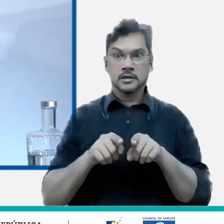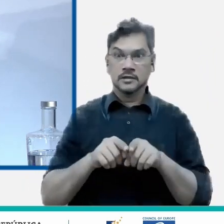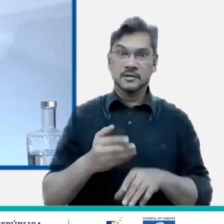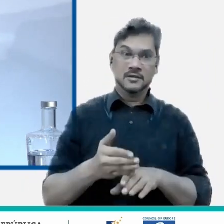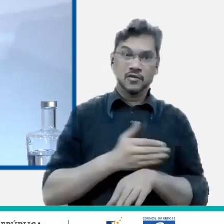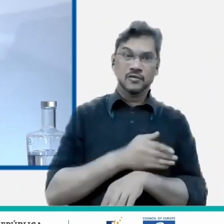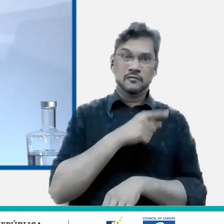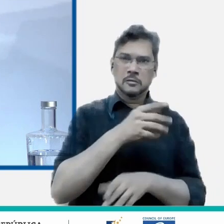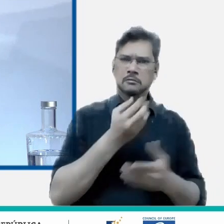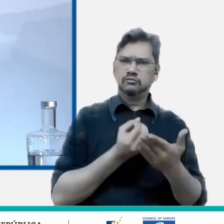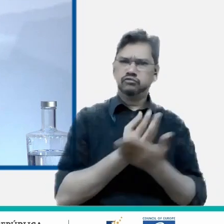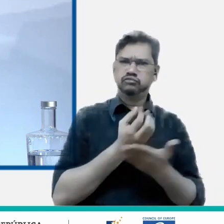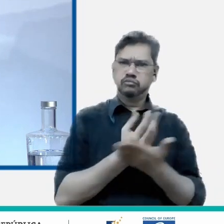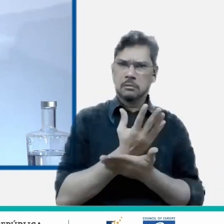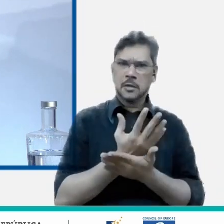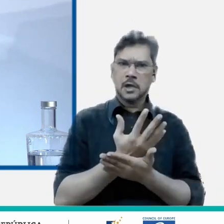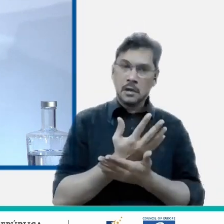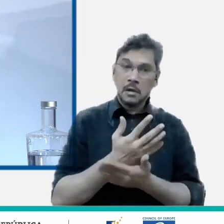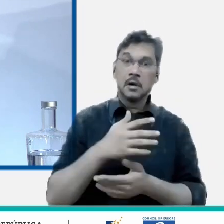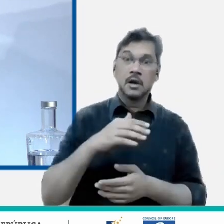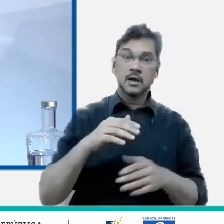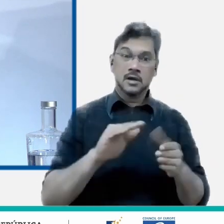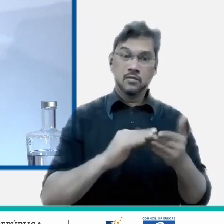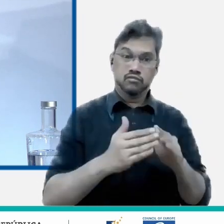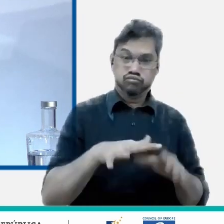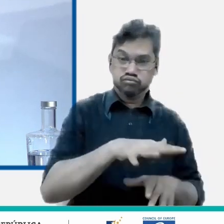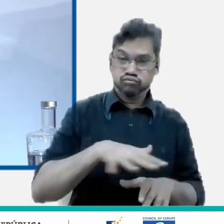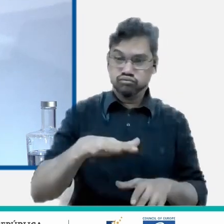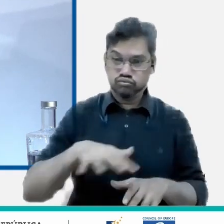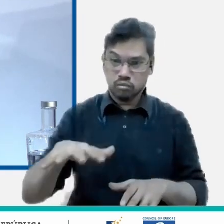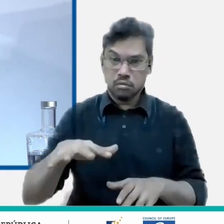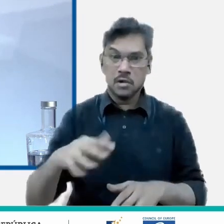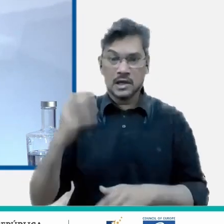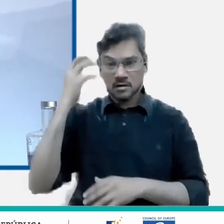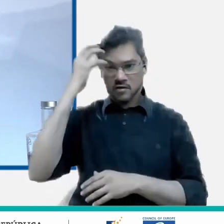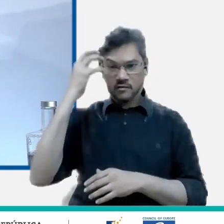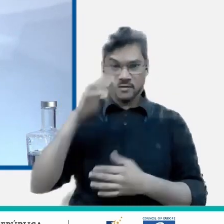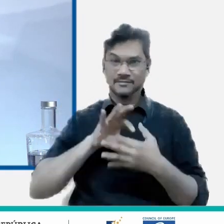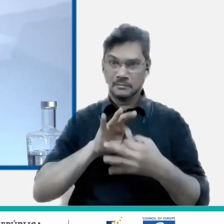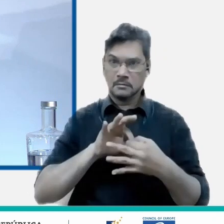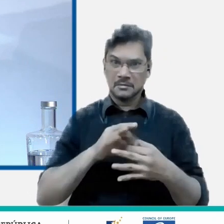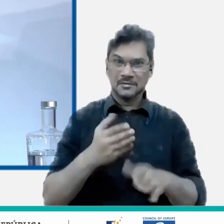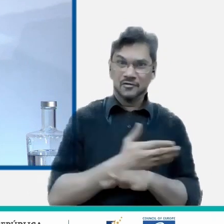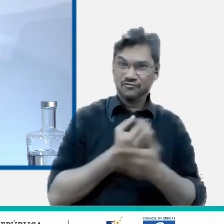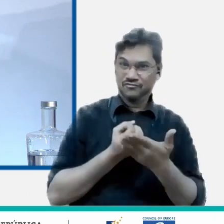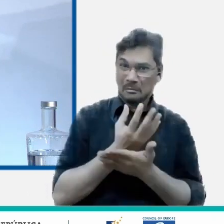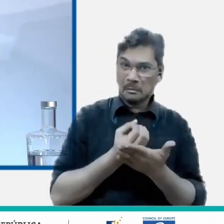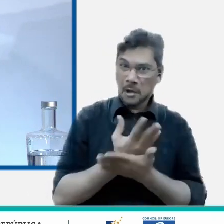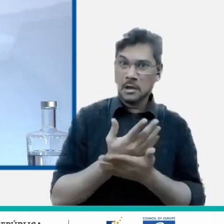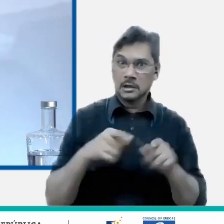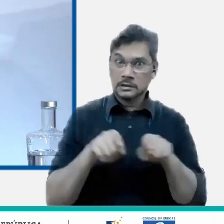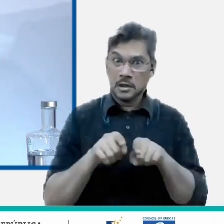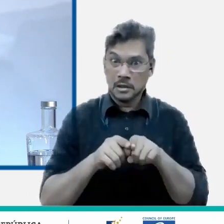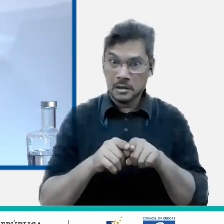планах снижения риска бедствий. И в этом году мы смогли успешно вместе с ФАО и региональным центром Алматы, Укаш присутствует